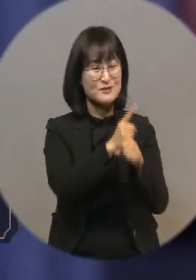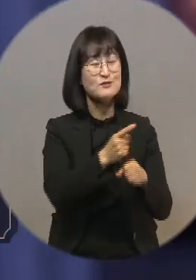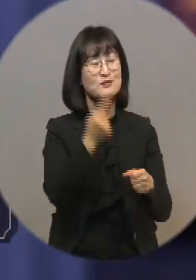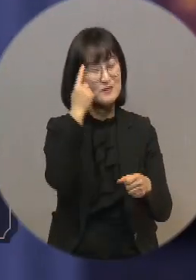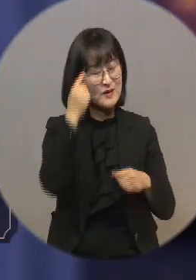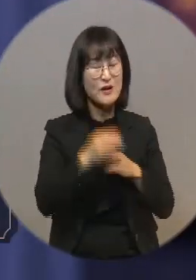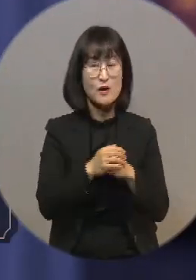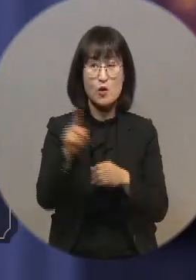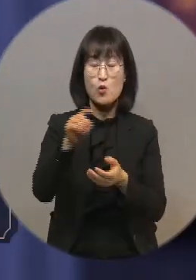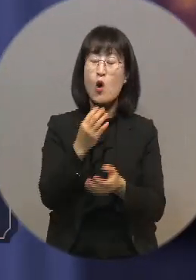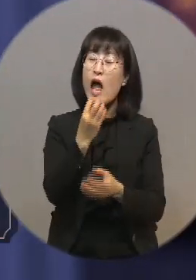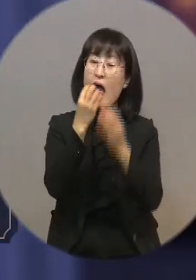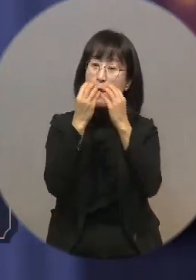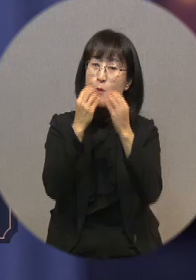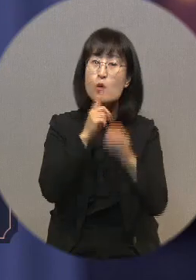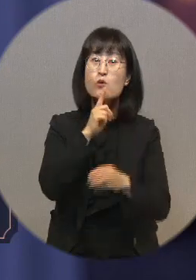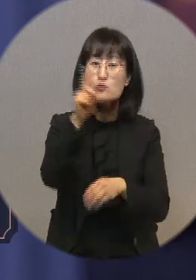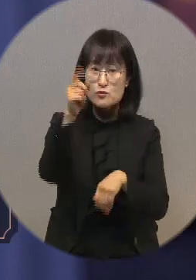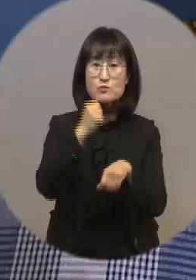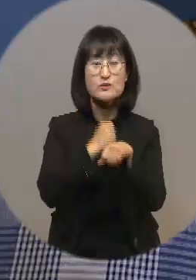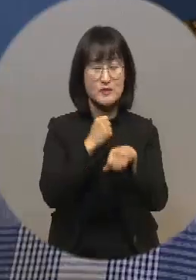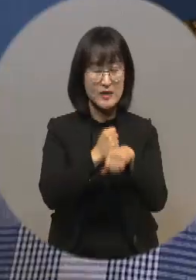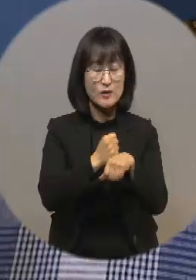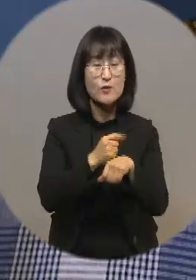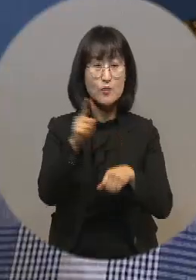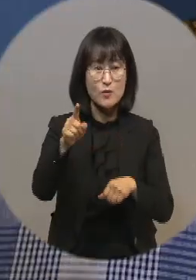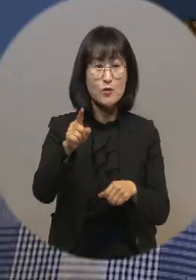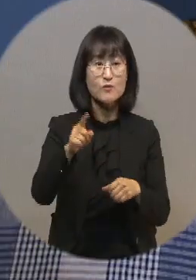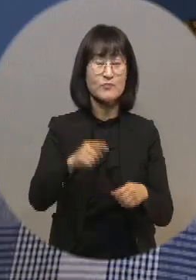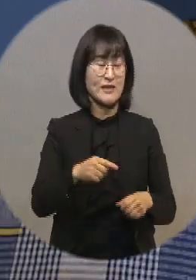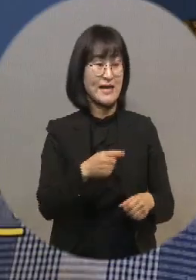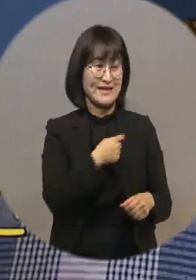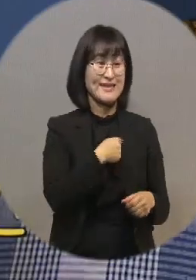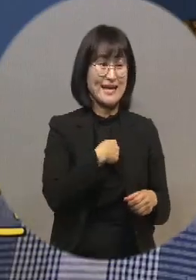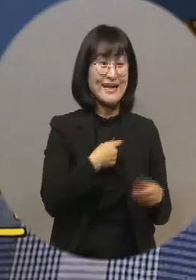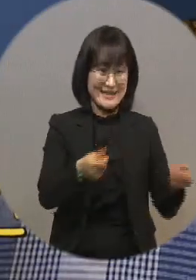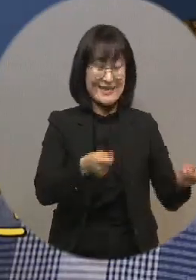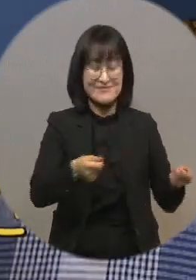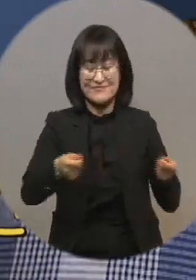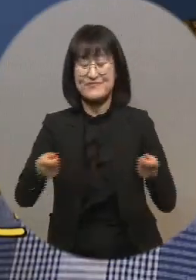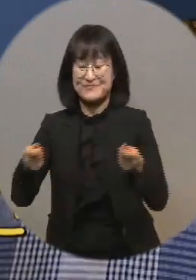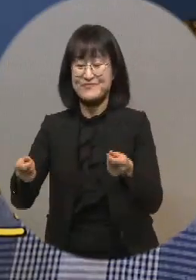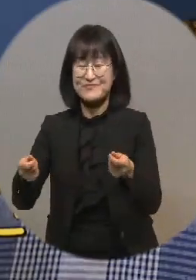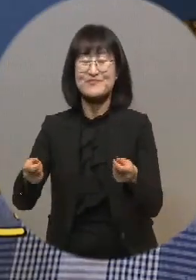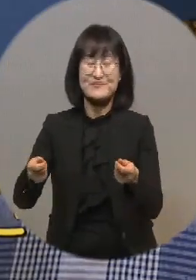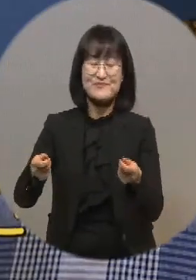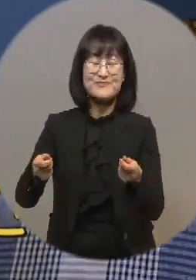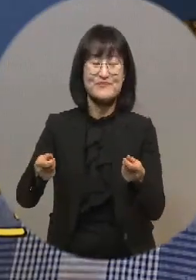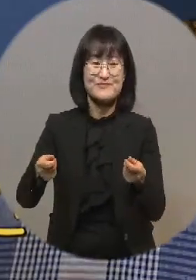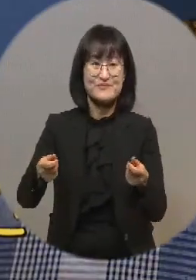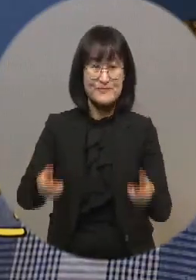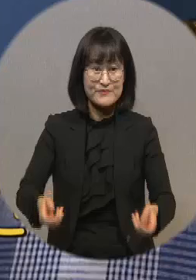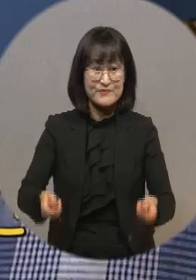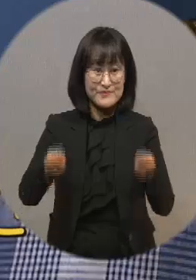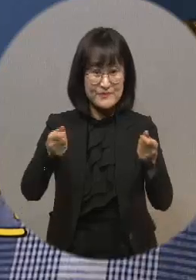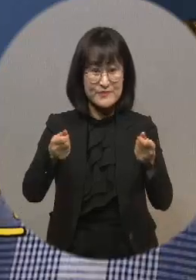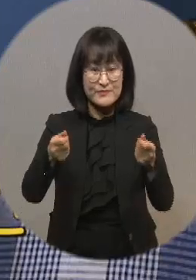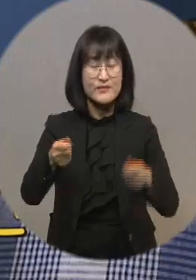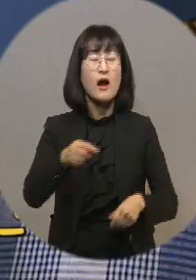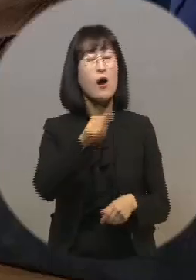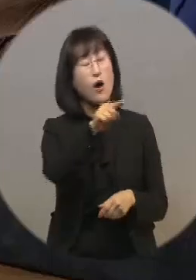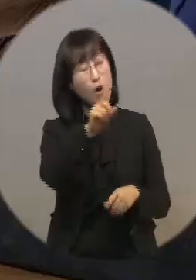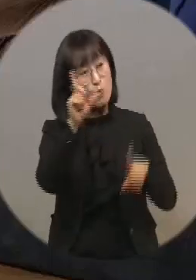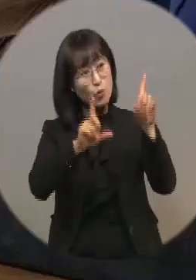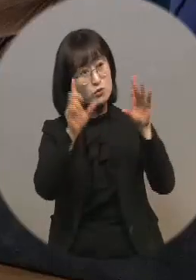했어요. 하고 또 벨이 띵동 울리잖아요. 제가 받으러 갈게요. 뭐 이러고 탁 쟁반을 딱 드는 뒷모습을